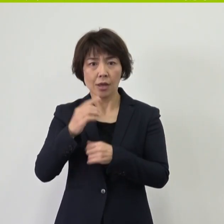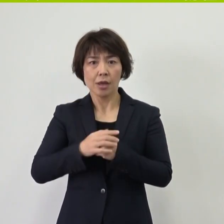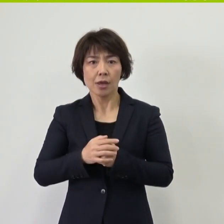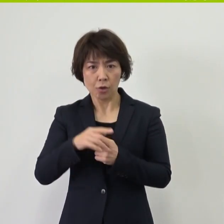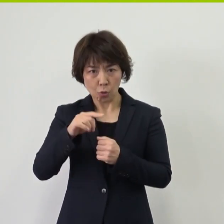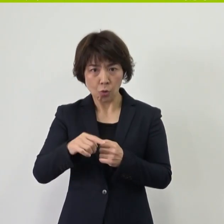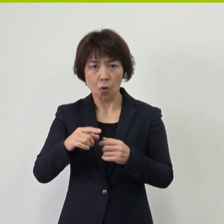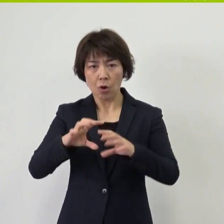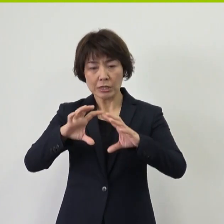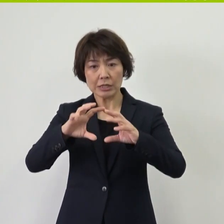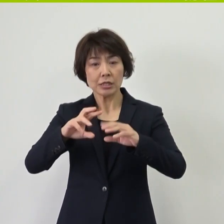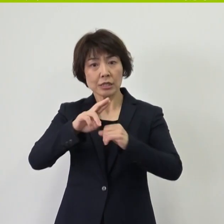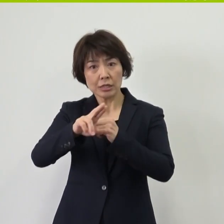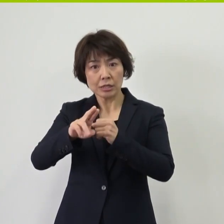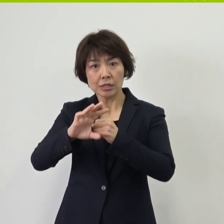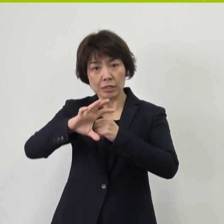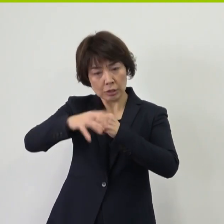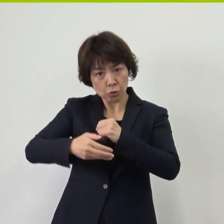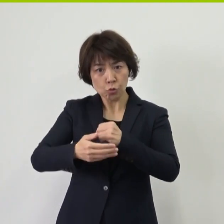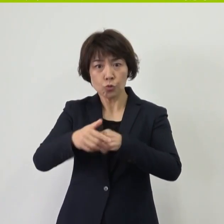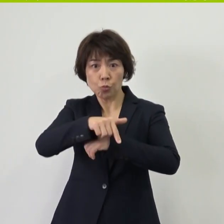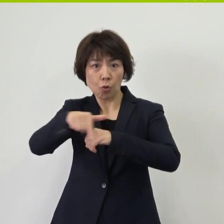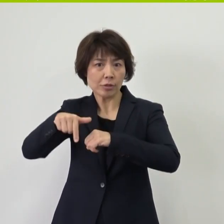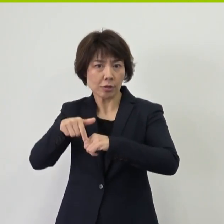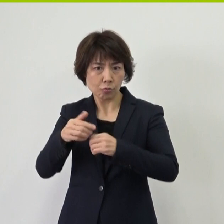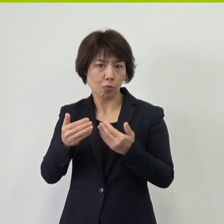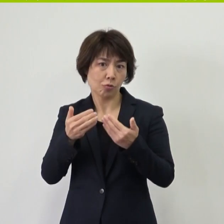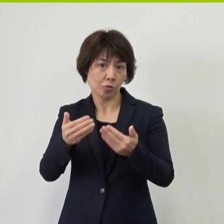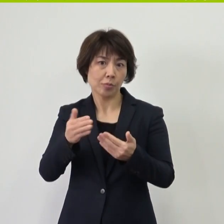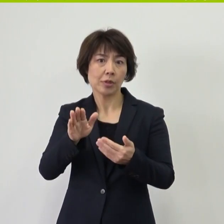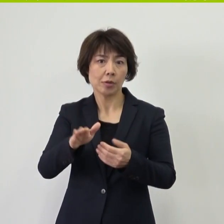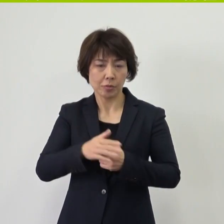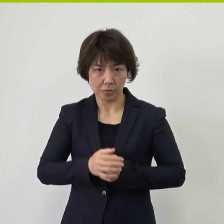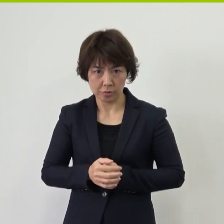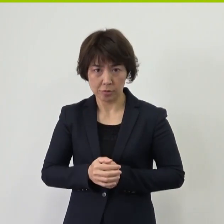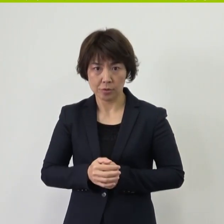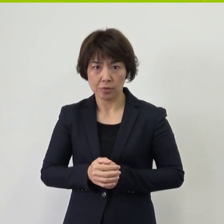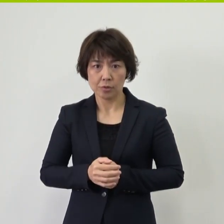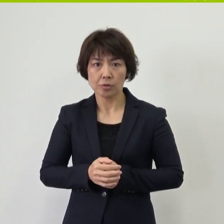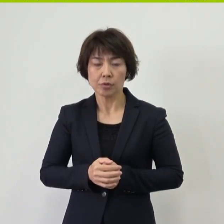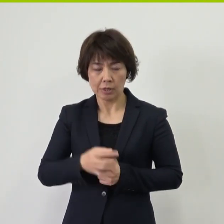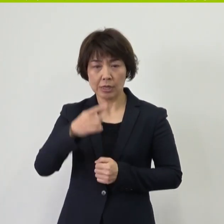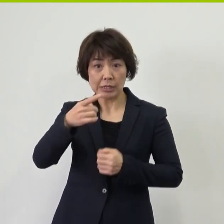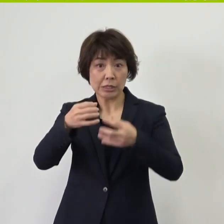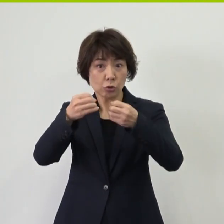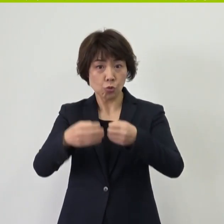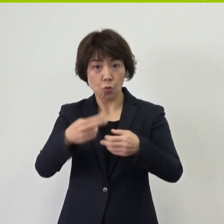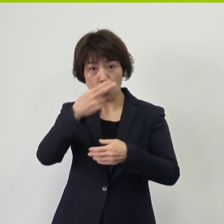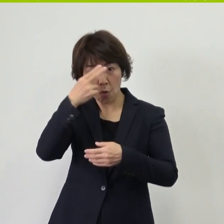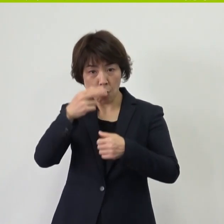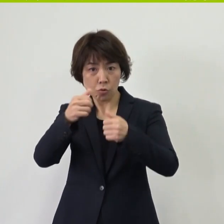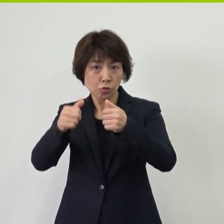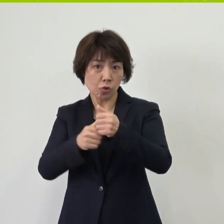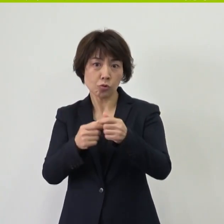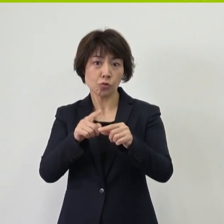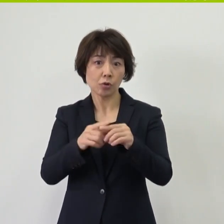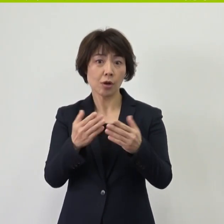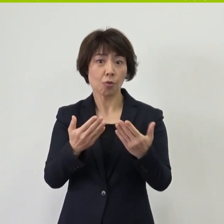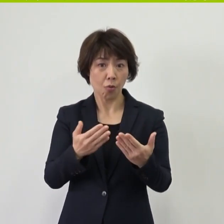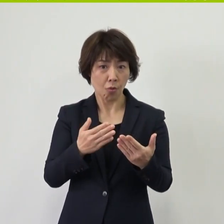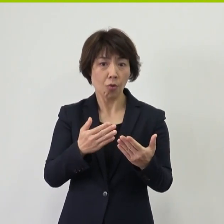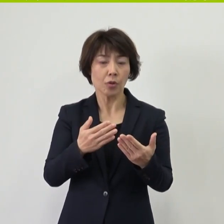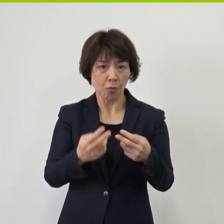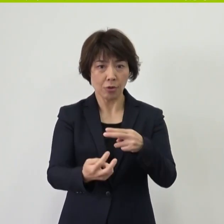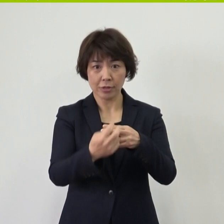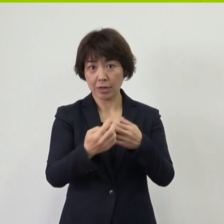未来の地球学校プロジェクトというものを行っております。そういう意味では一条、そうですね、高等学校附属中学校にも、